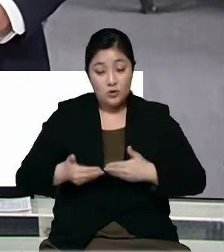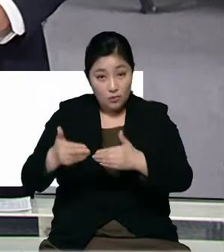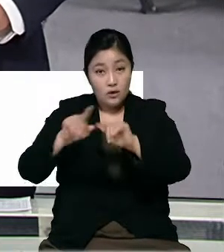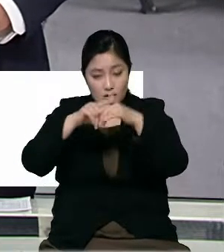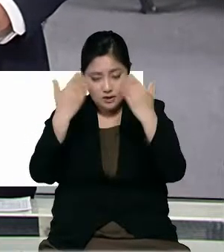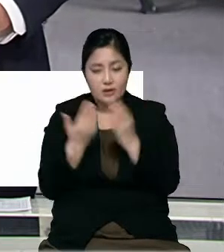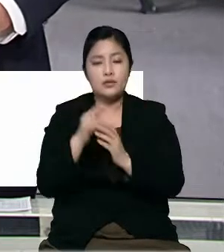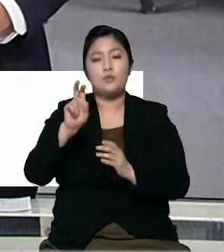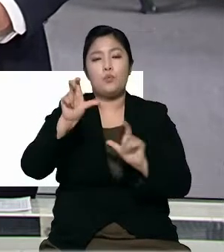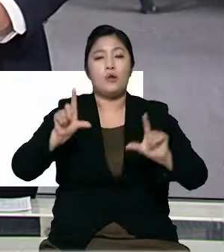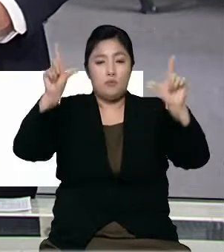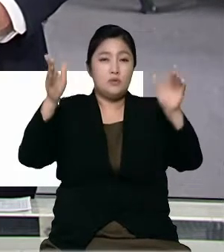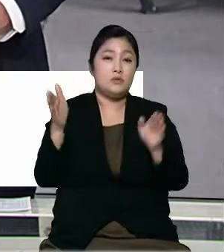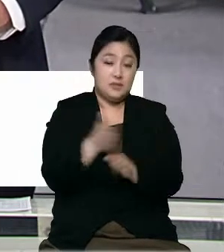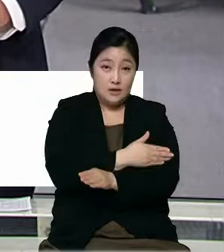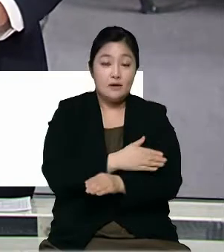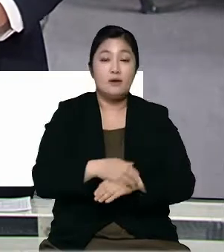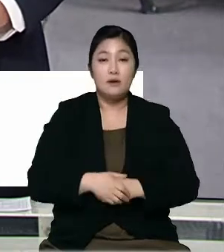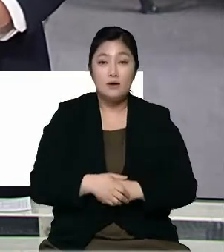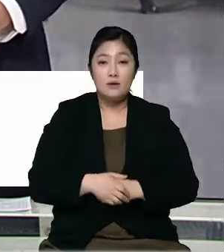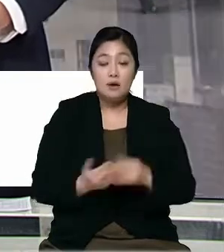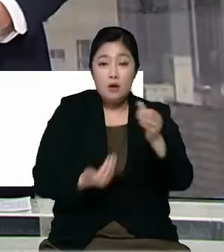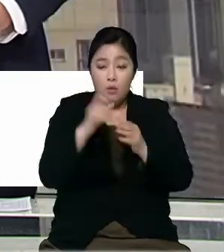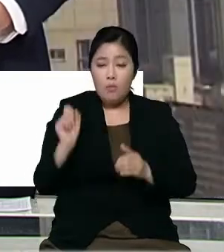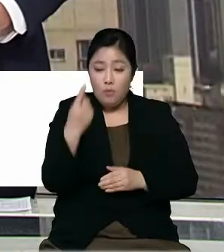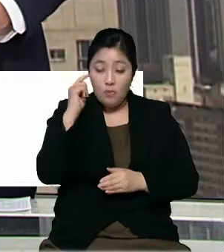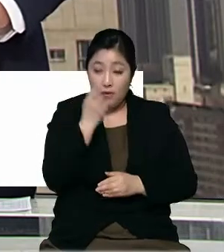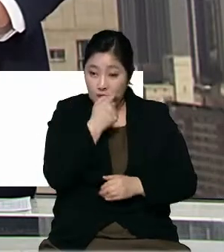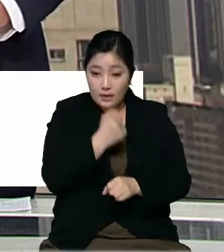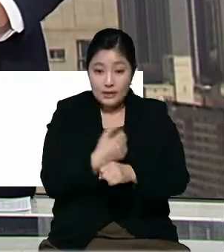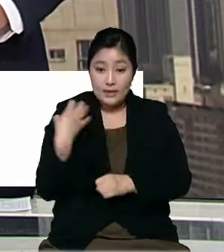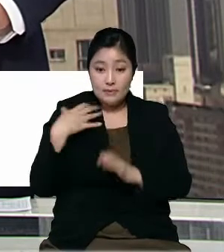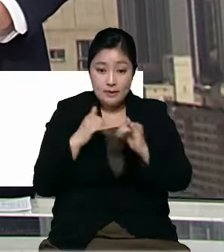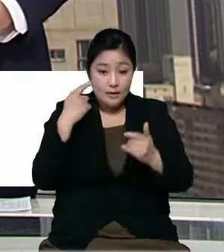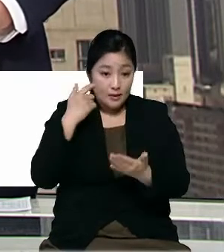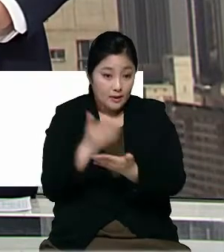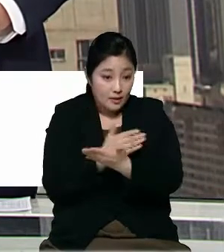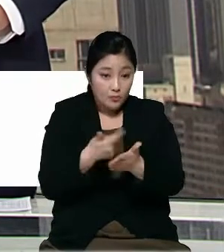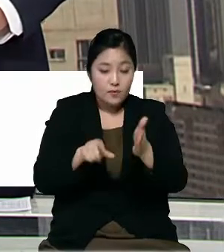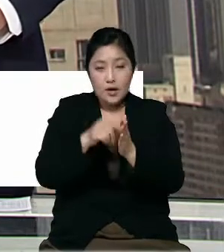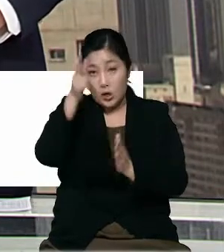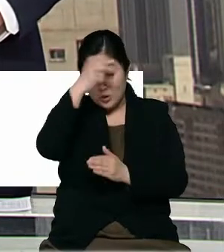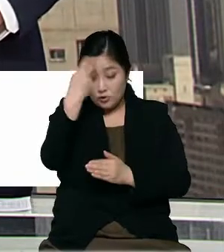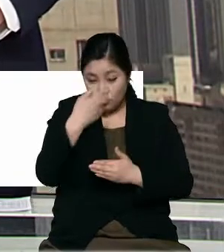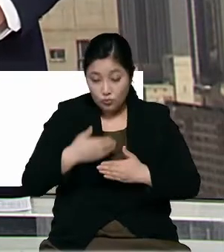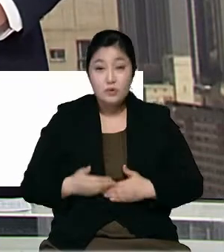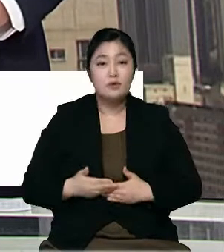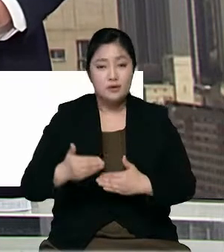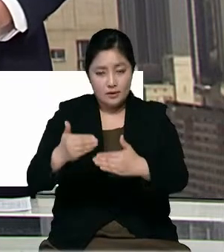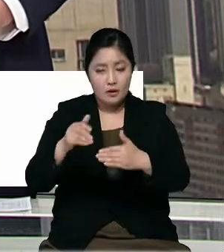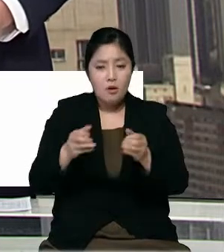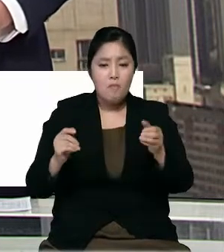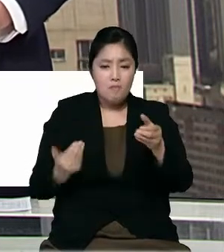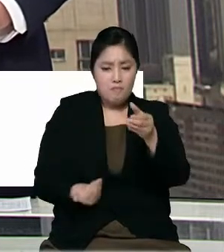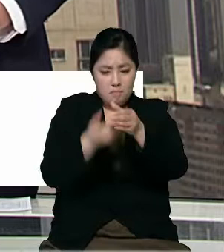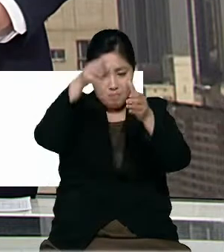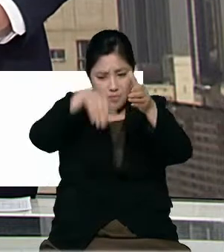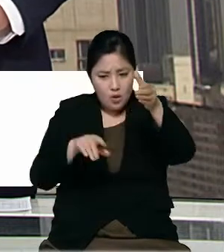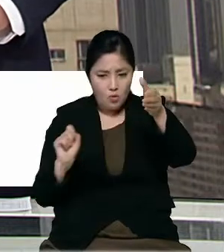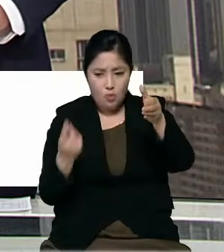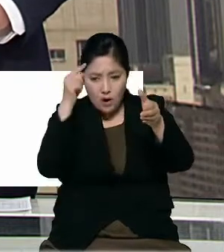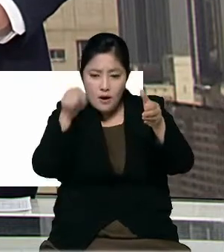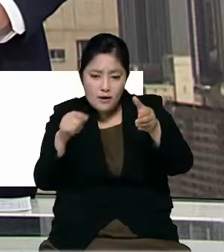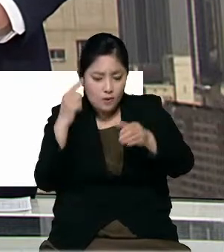오는 25일부터 시작하는데요. 사고의 원인을 밝히고 책임자를 가려내기 위한 경찰 수사는 붕괴 원인을